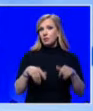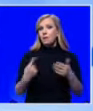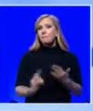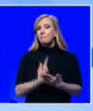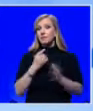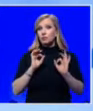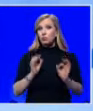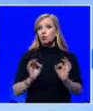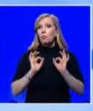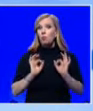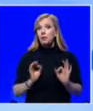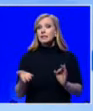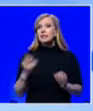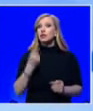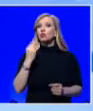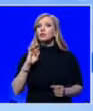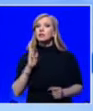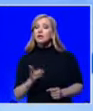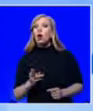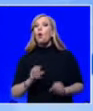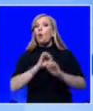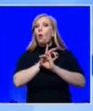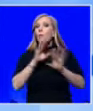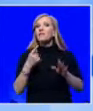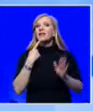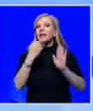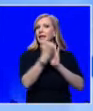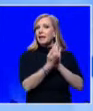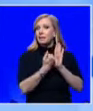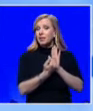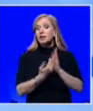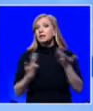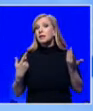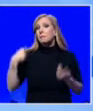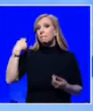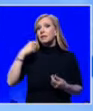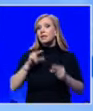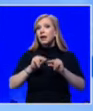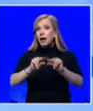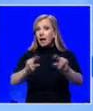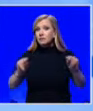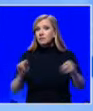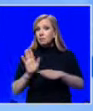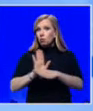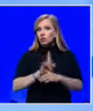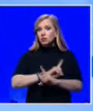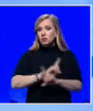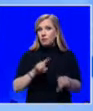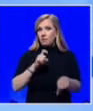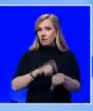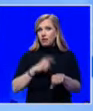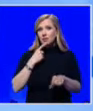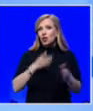момент, след като ЦИК обяви неговия поименен състав? Дали държавният глава казва на политиците, че нямат време за да